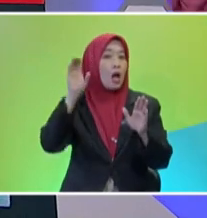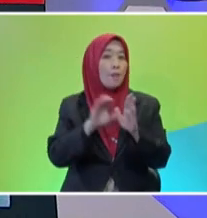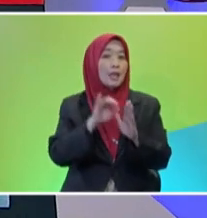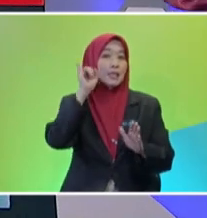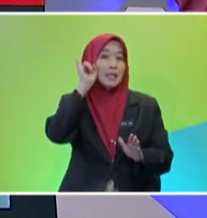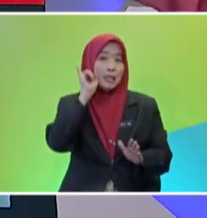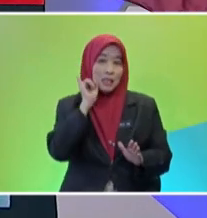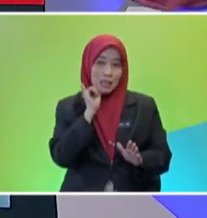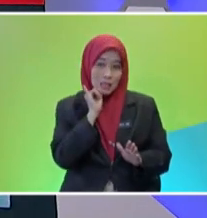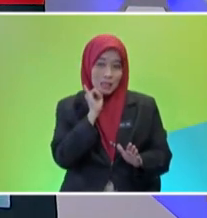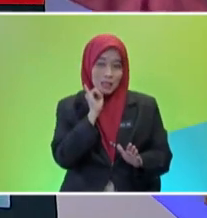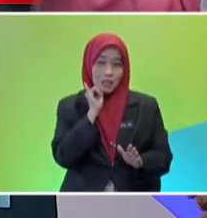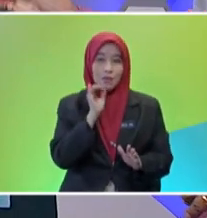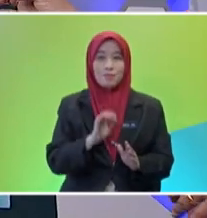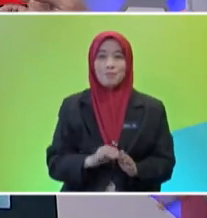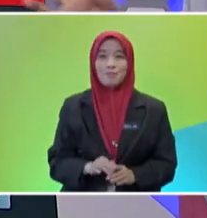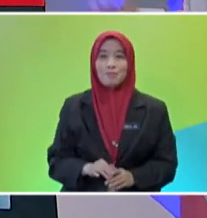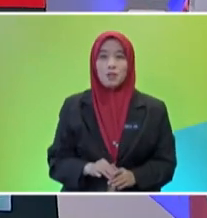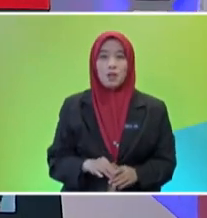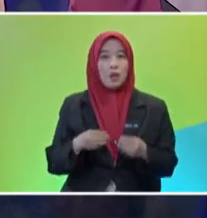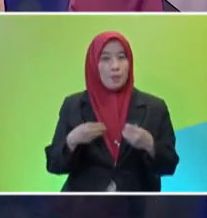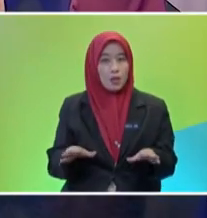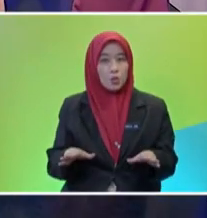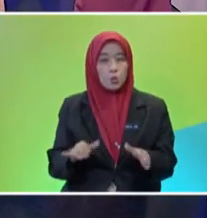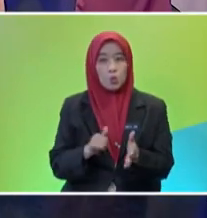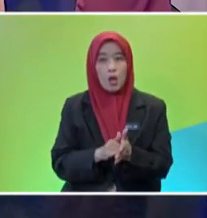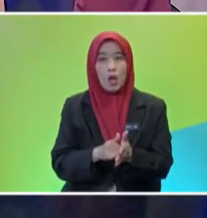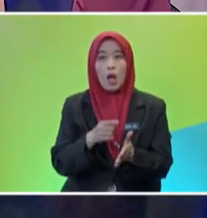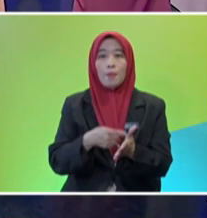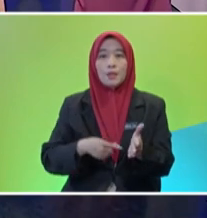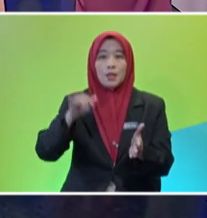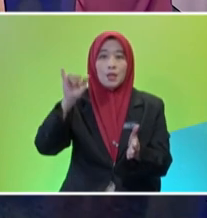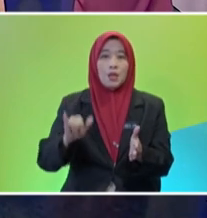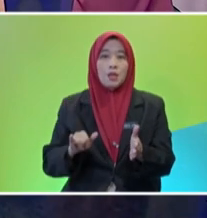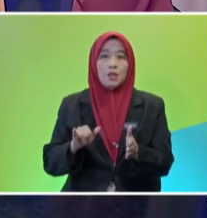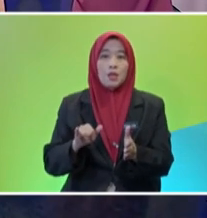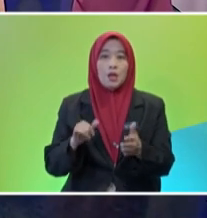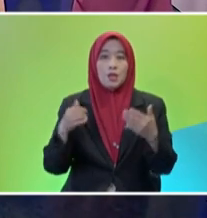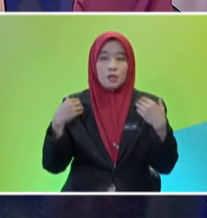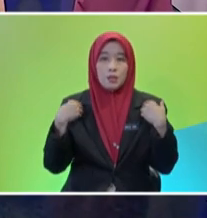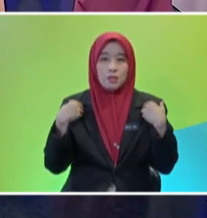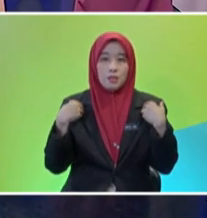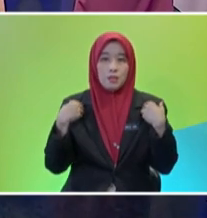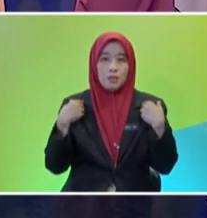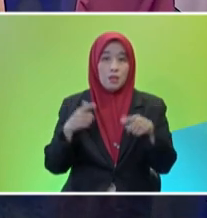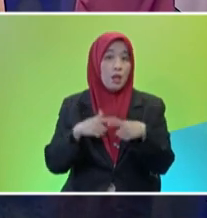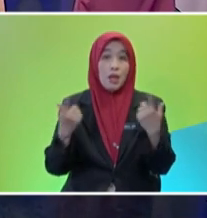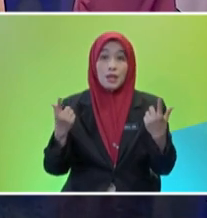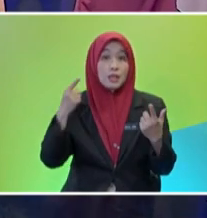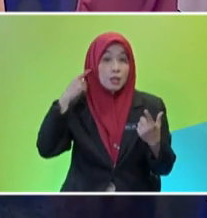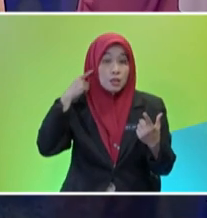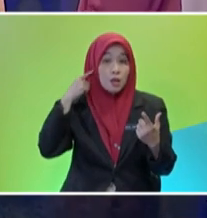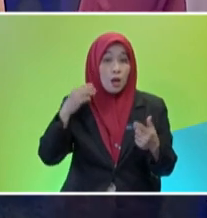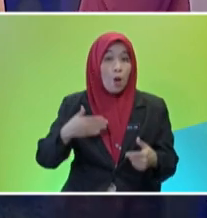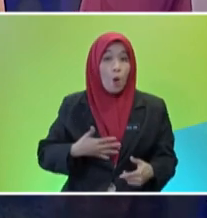lagu. Pikir-pikir dan tak padankan. Okey, lepas tu apa lagi yang berlaku yang terlibat? Selain daripada telinga. Okey. Organ deri